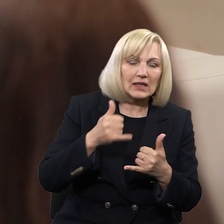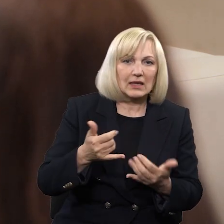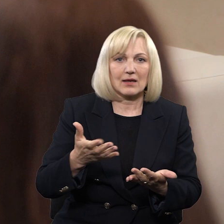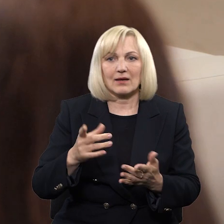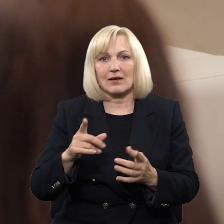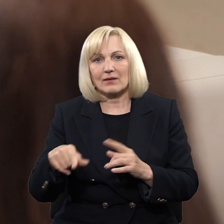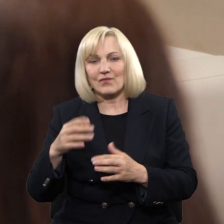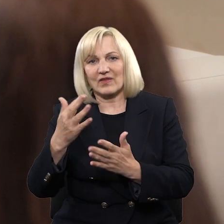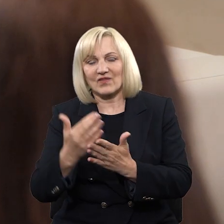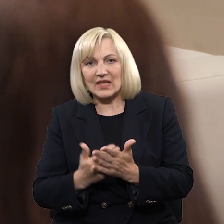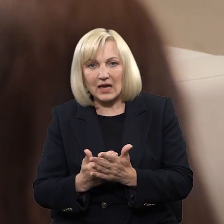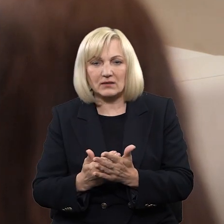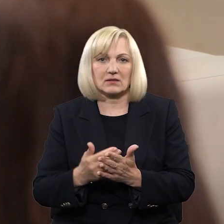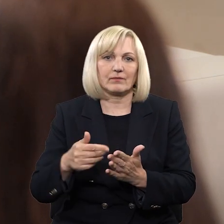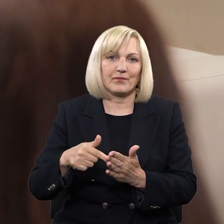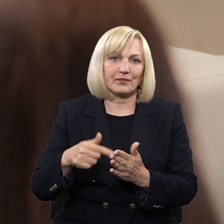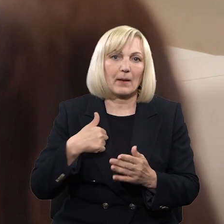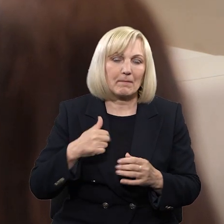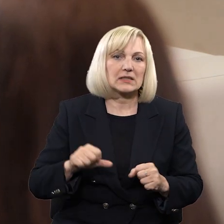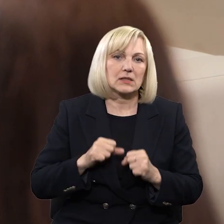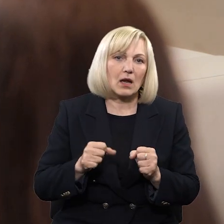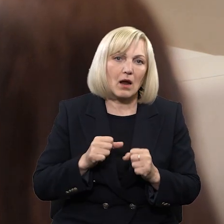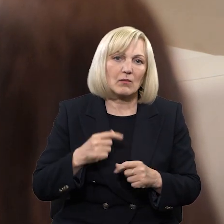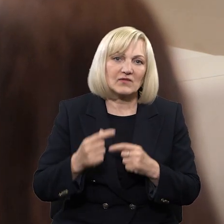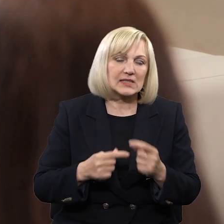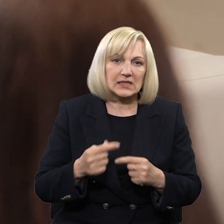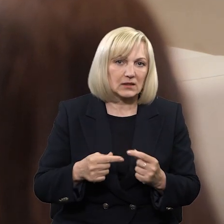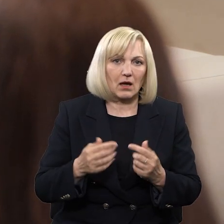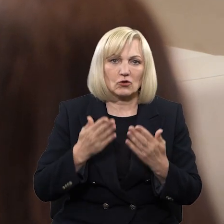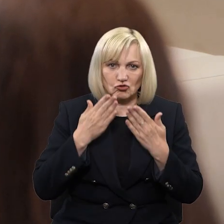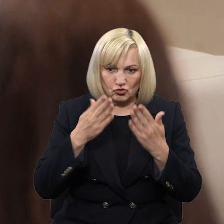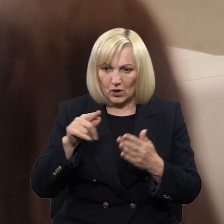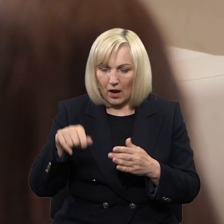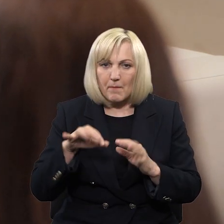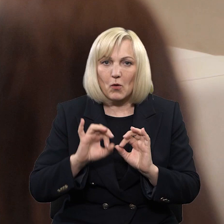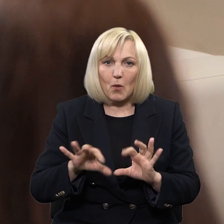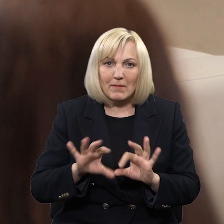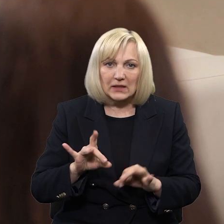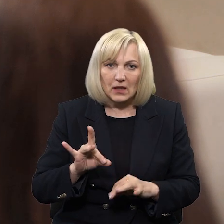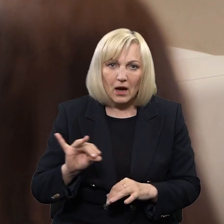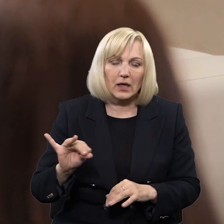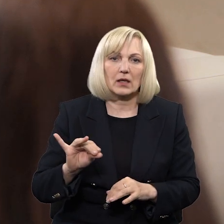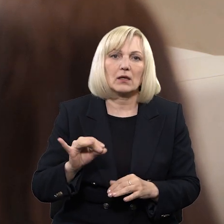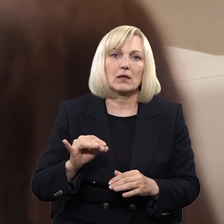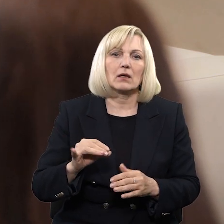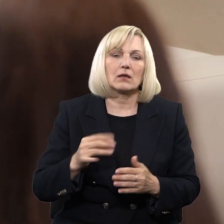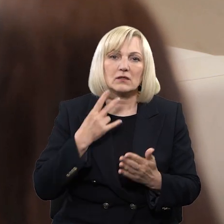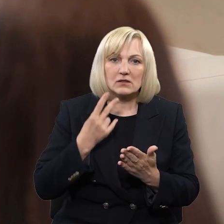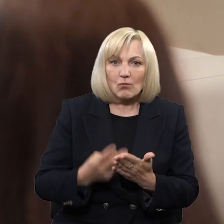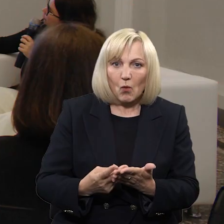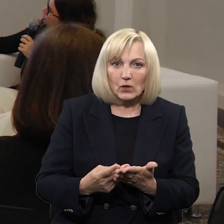людей видели но в текстовом формате Мы всегда стараемся мы учитываем комментарии всегда смотрим